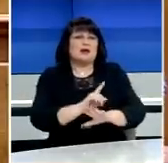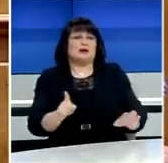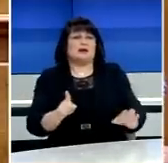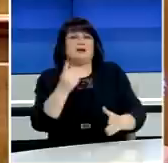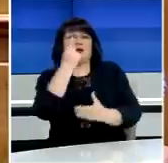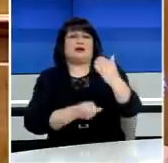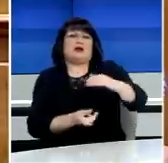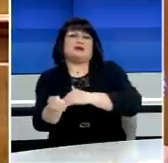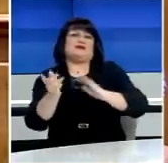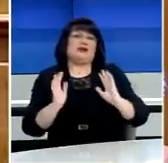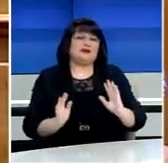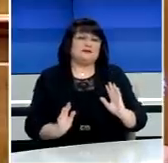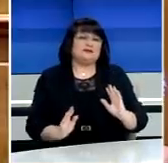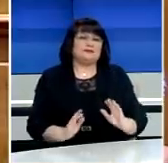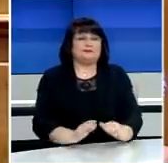διαφύγετε.